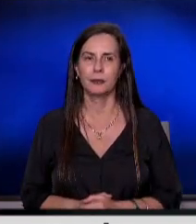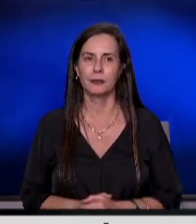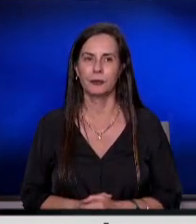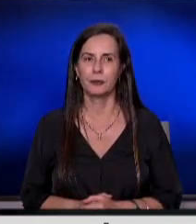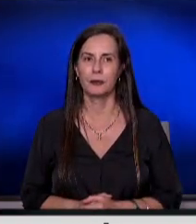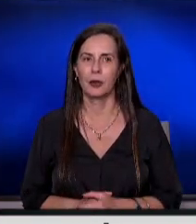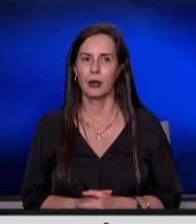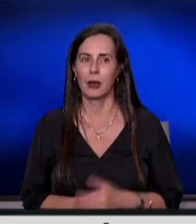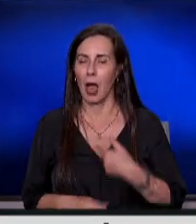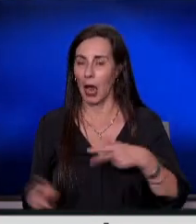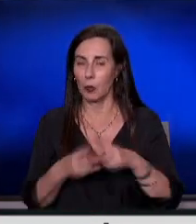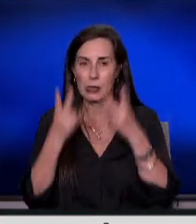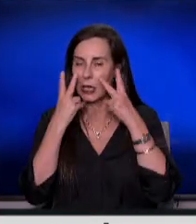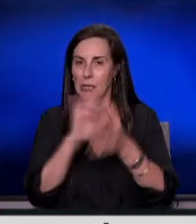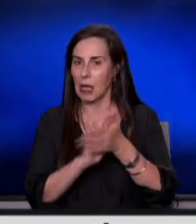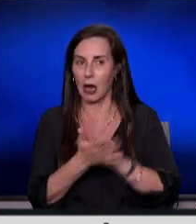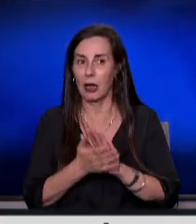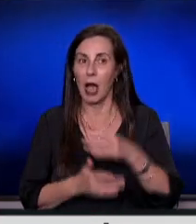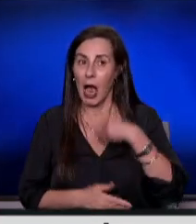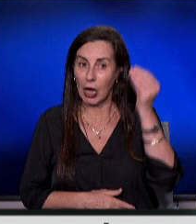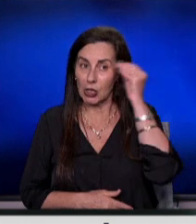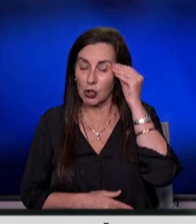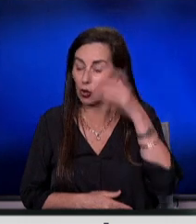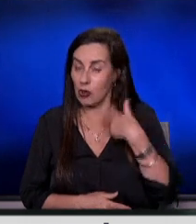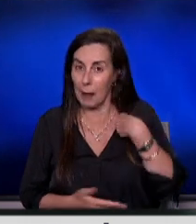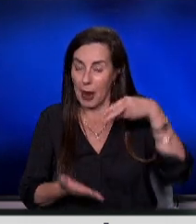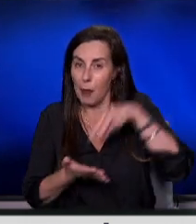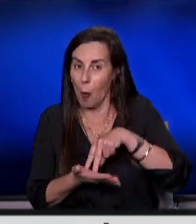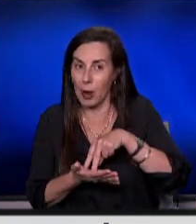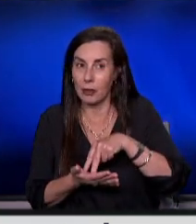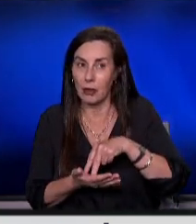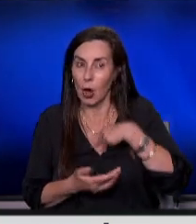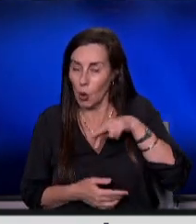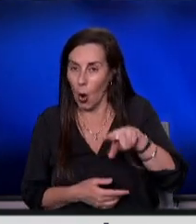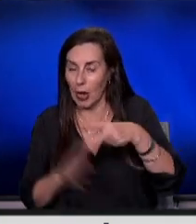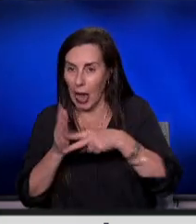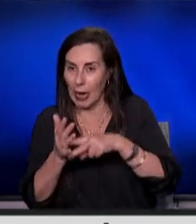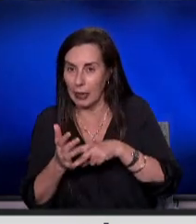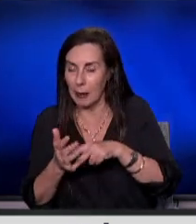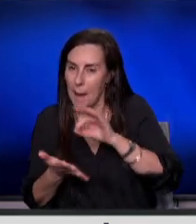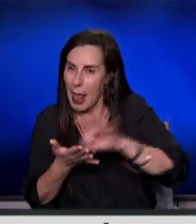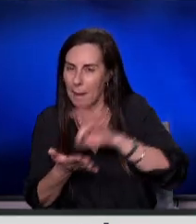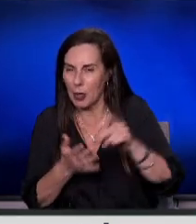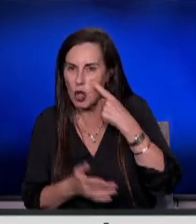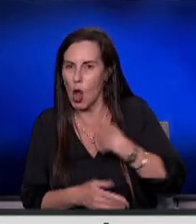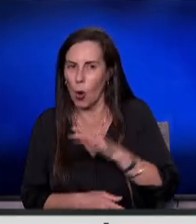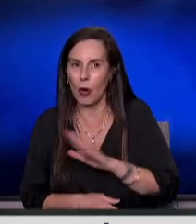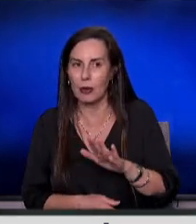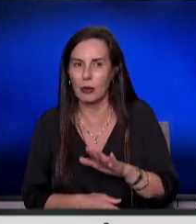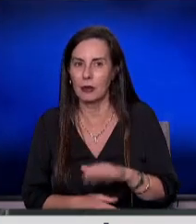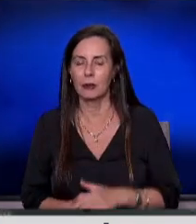אני פה עומד, אני לא מסוגל להסתכל. אני זוכר את התנוחה שגם הייתי עומד, הייתי הולך שם בצד לחדר למלות שלא יראו אותי.